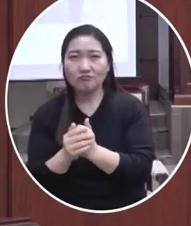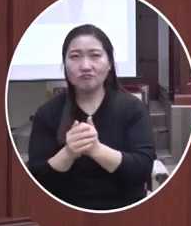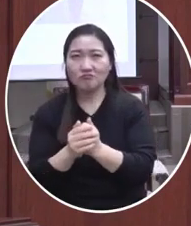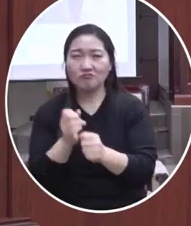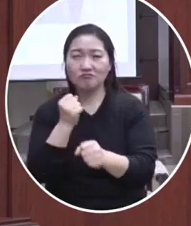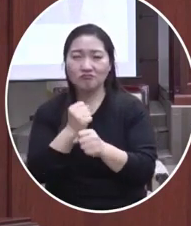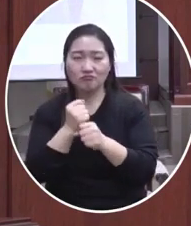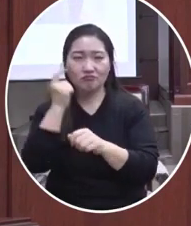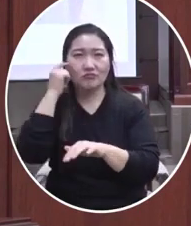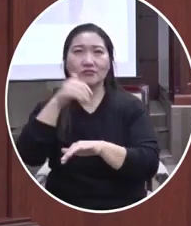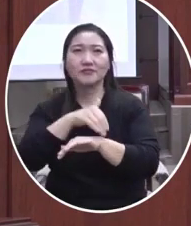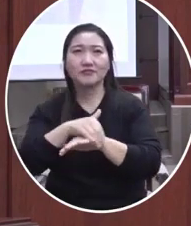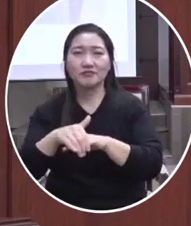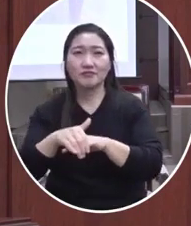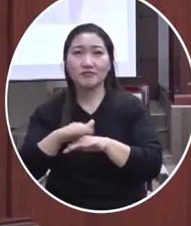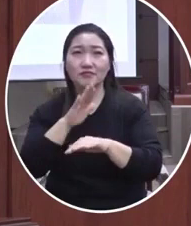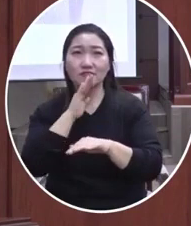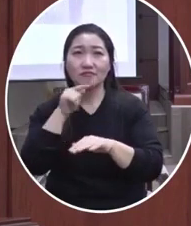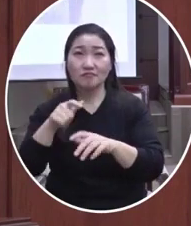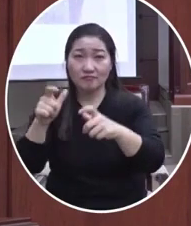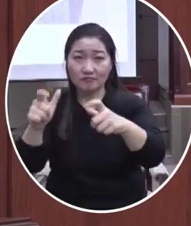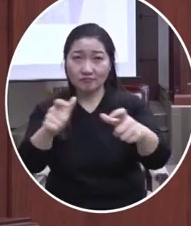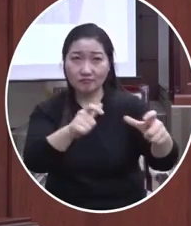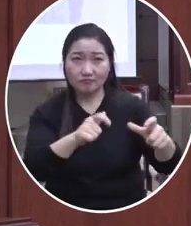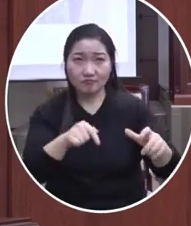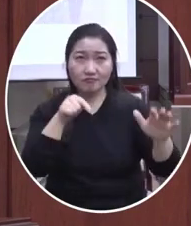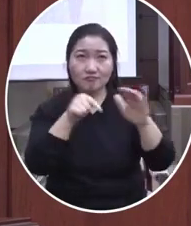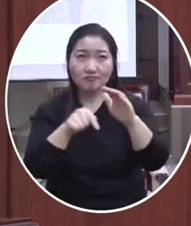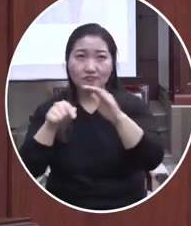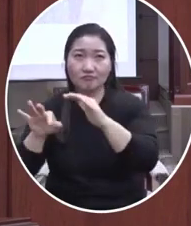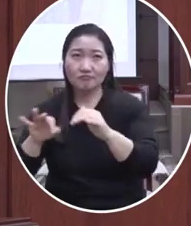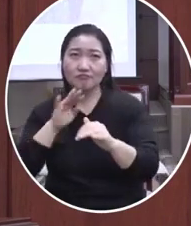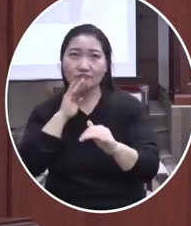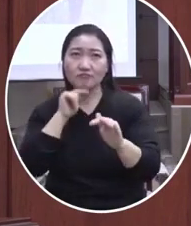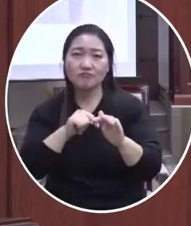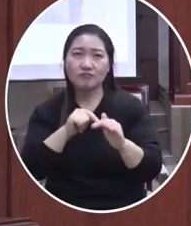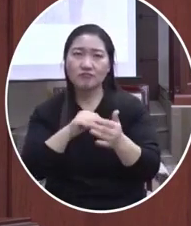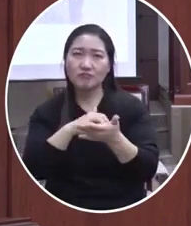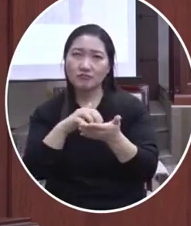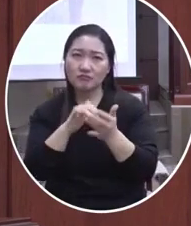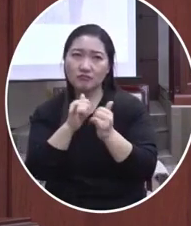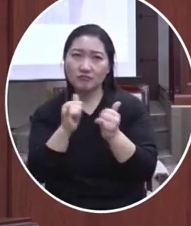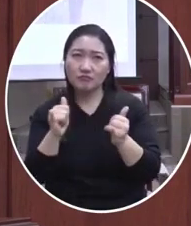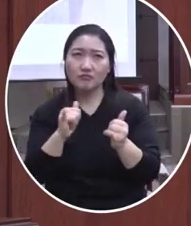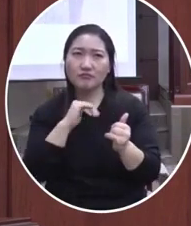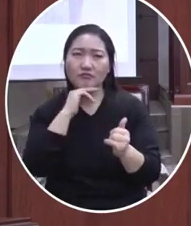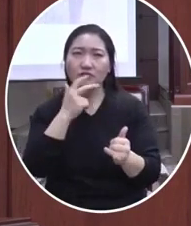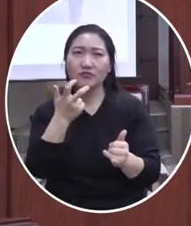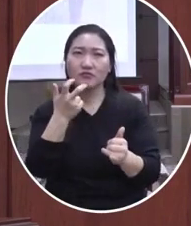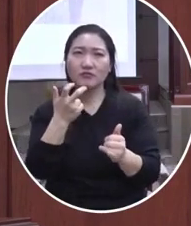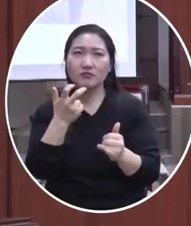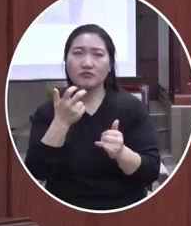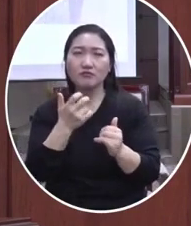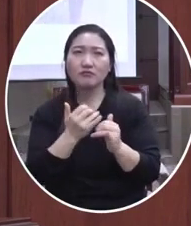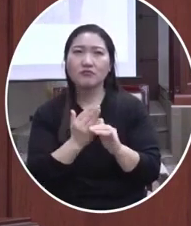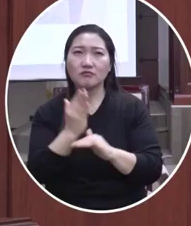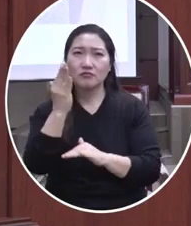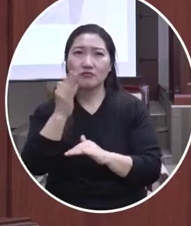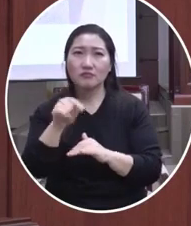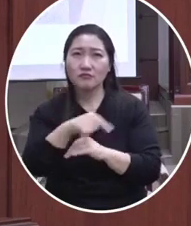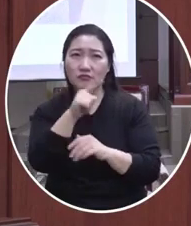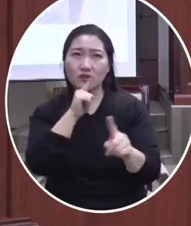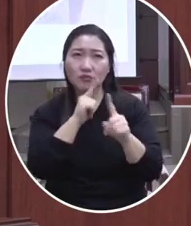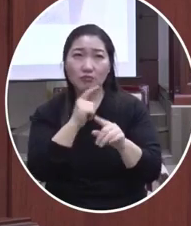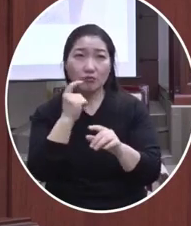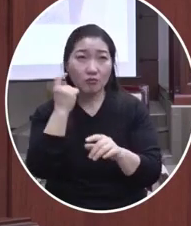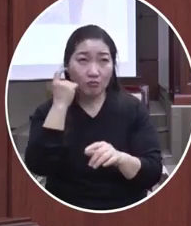전면 시행할 계획이라고 합니다. 실제 지역 경로당을 방문해 보면 이용 연령대가 대부분 70대 이상입니다.